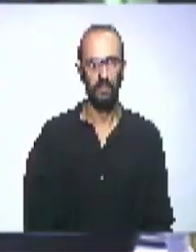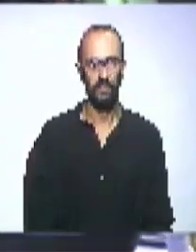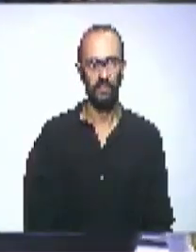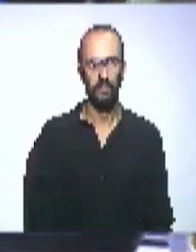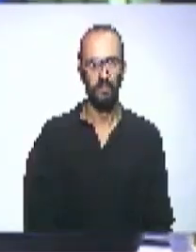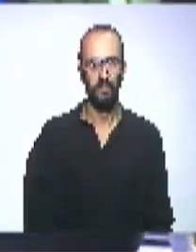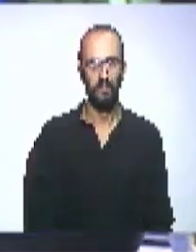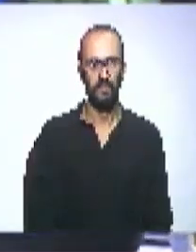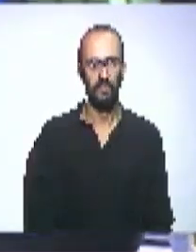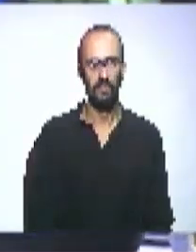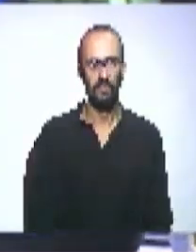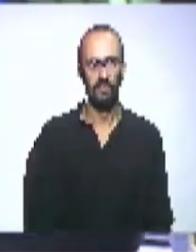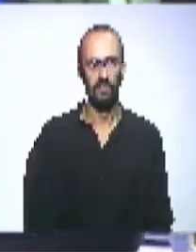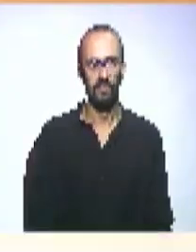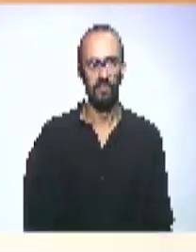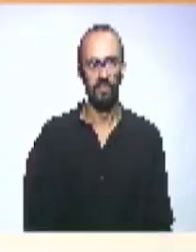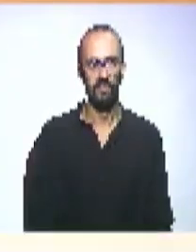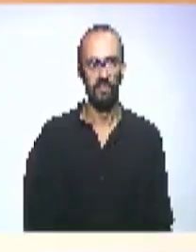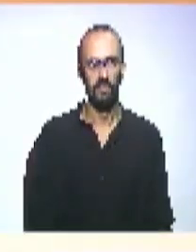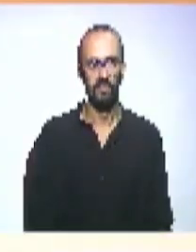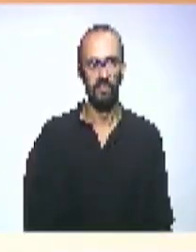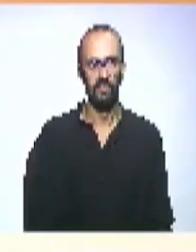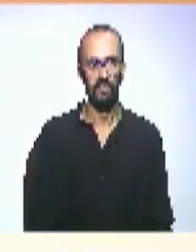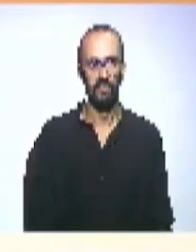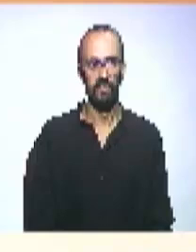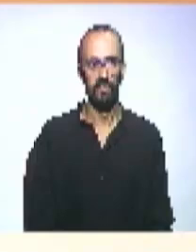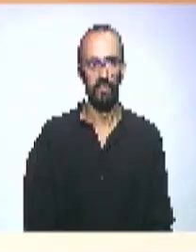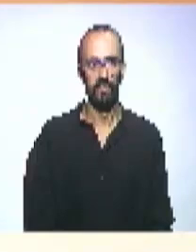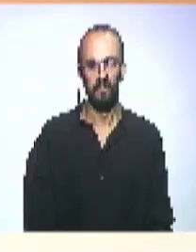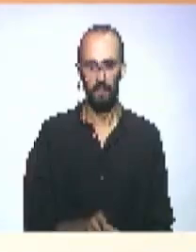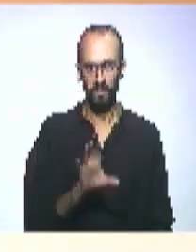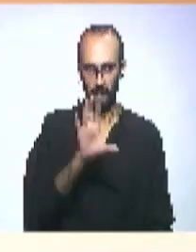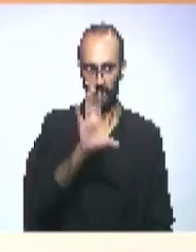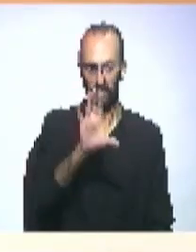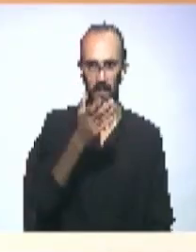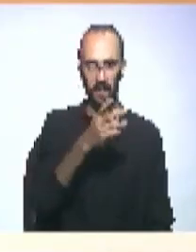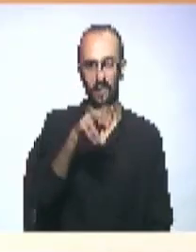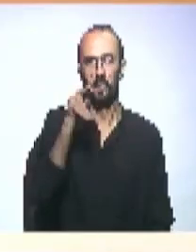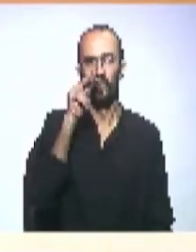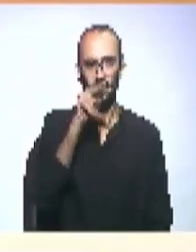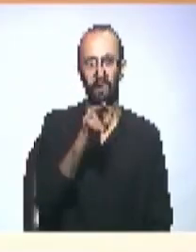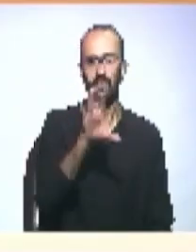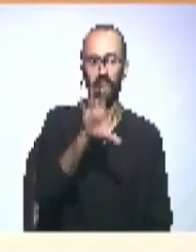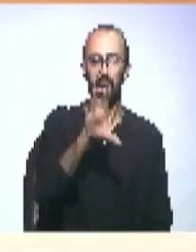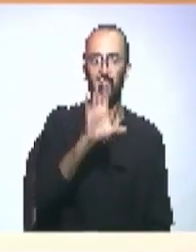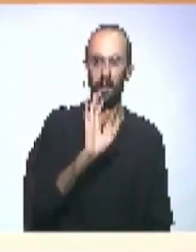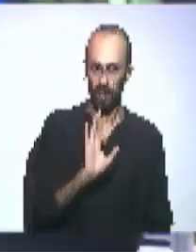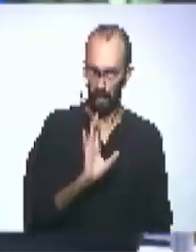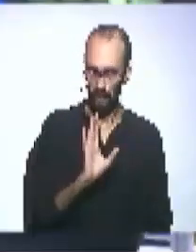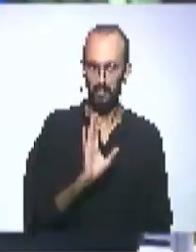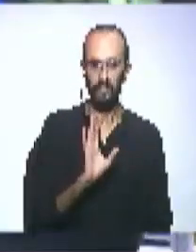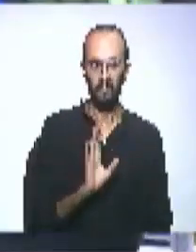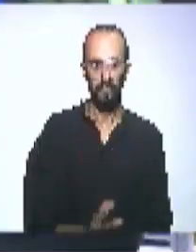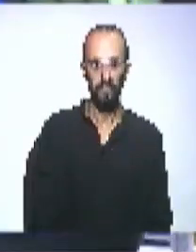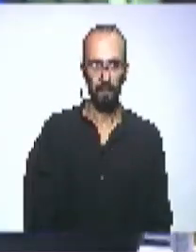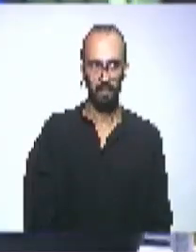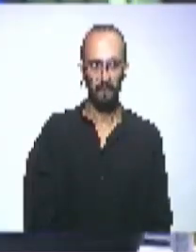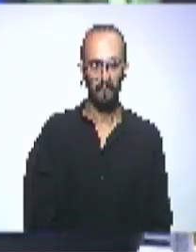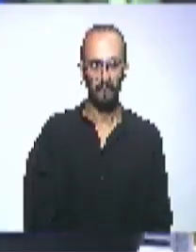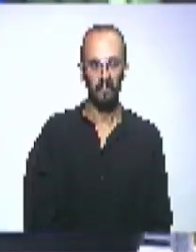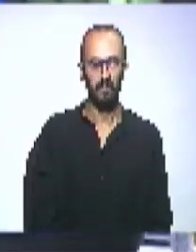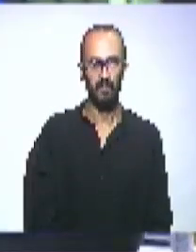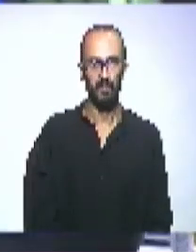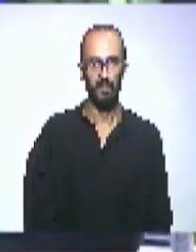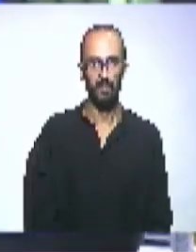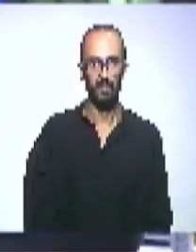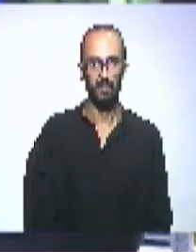اربعة ونحطها في اللانش بوكس. دي انا حطيتها كده عشان تشوفوها بقى، بصوا عاملين ازاي قطعة الهمبرجر اهي.